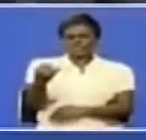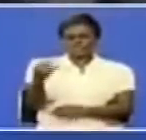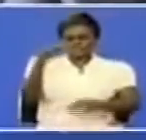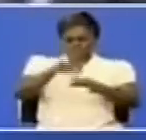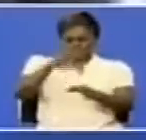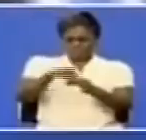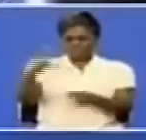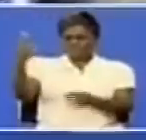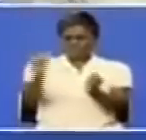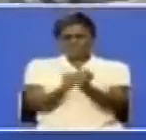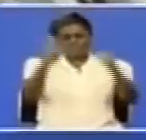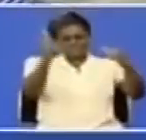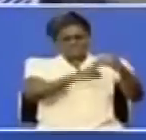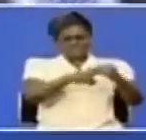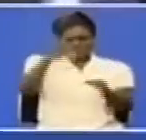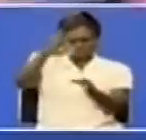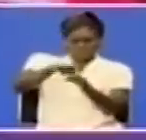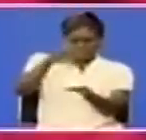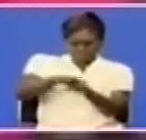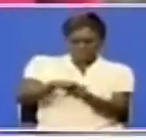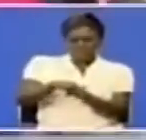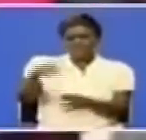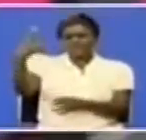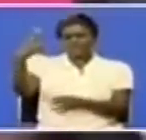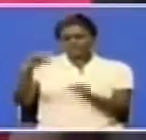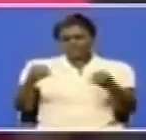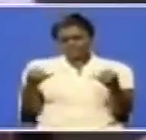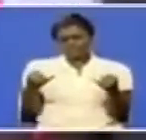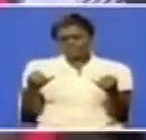during the 2017 polls. Muremi Mwangi, KTN News, Nairobi.